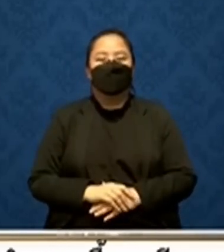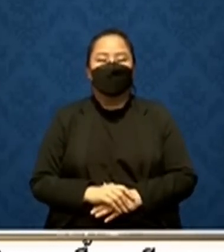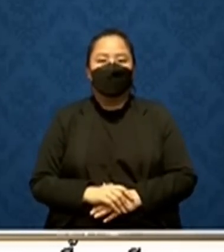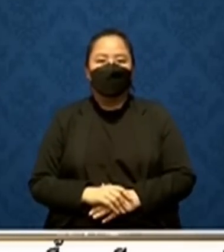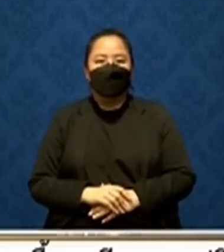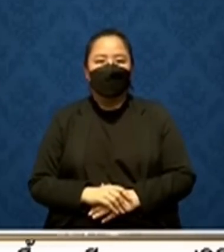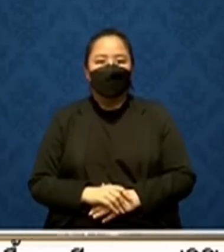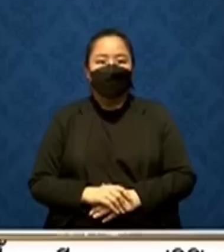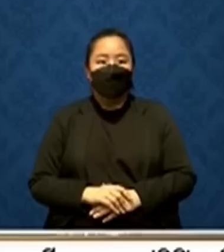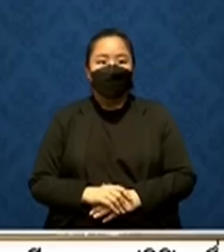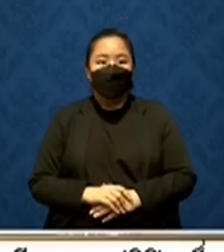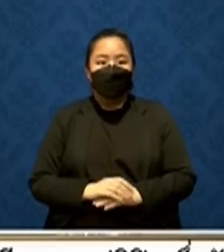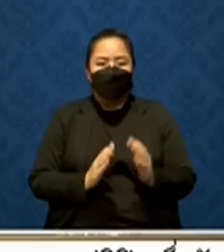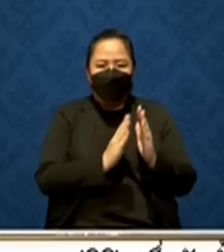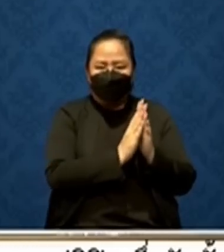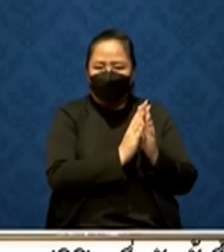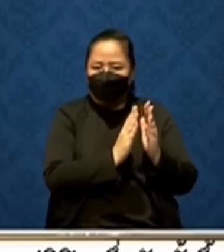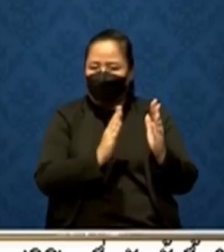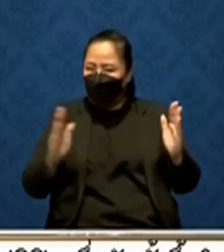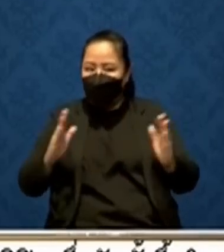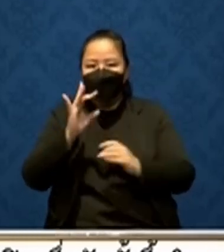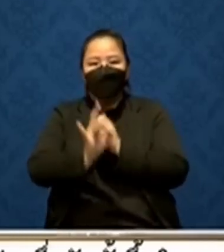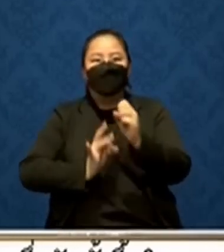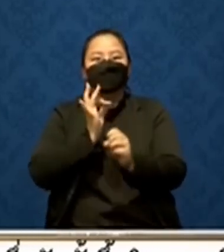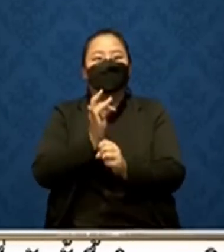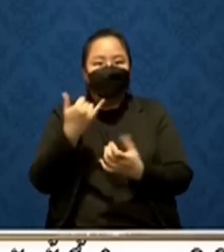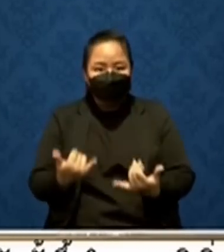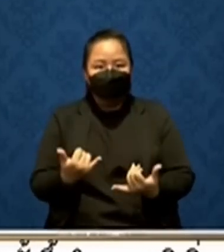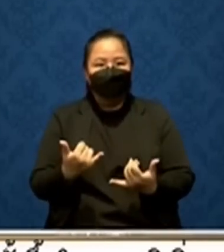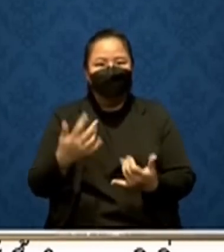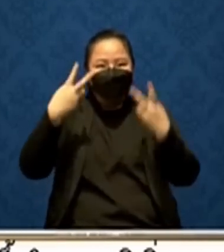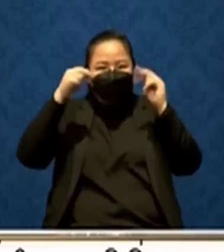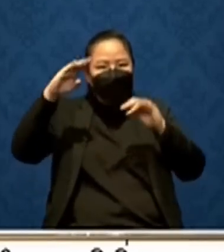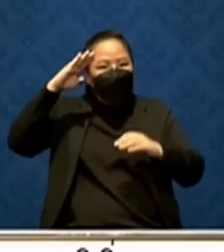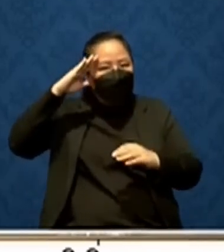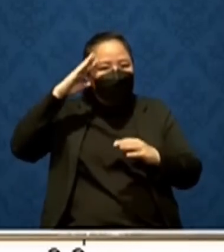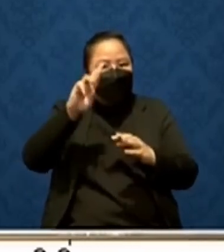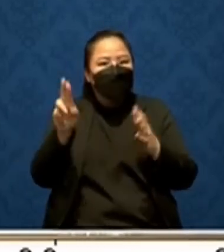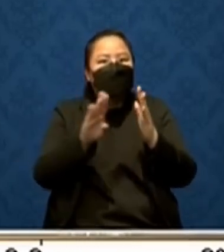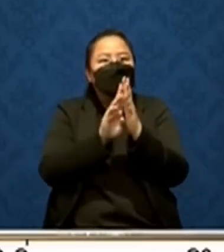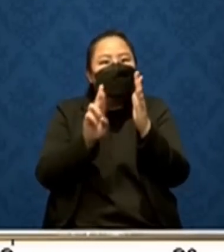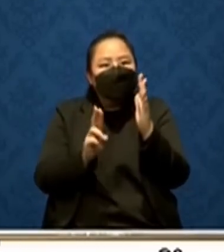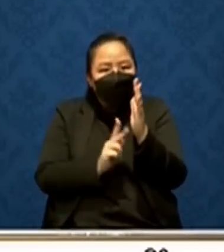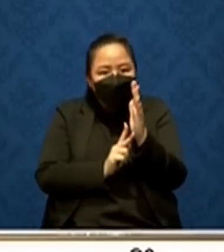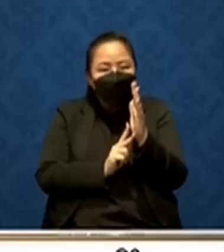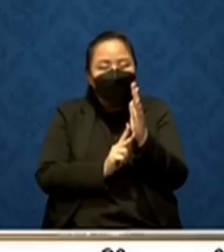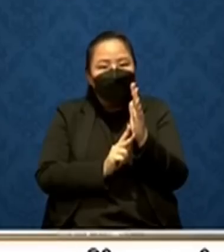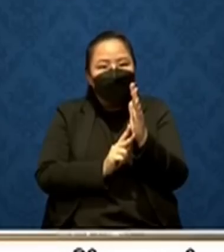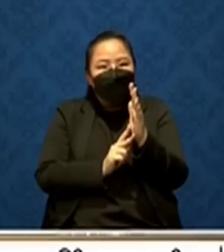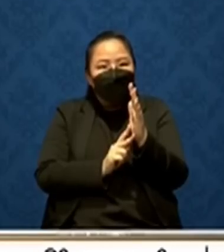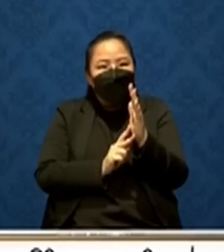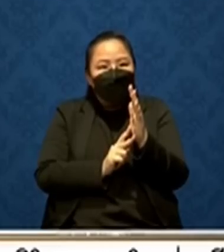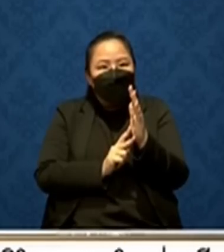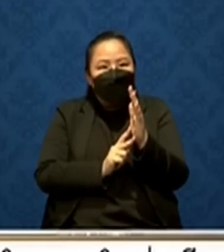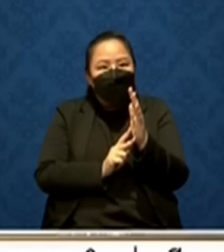ผู้เล่นหมายว่า 8เกือบ 8ปีที่ผ่านมาเนี่ยพลเอกประยุทธ์จันทร์โอชาใช้กฎหมายที่มีลักษณะื่ื่